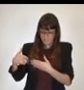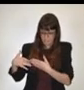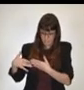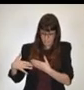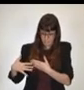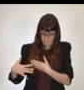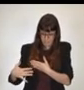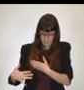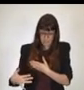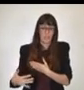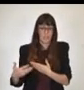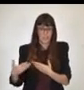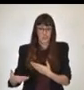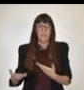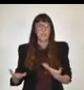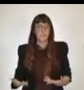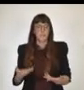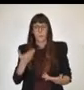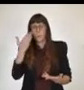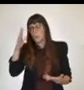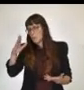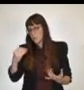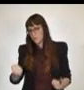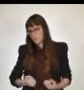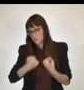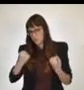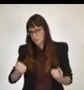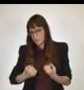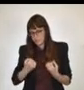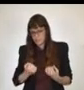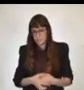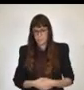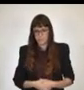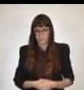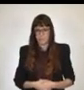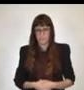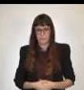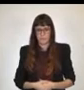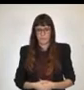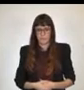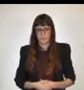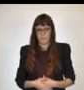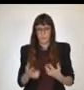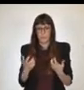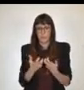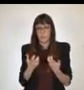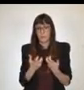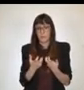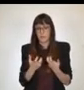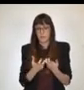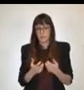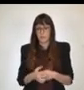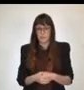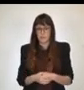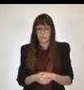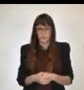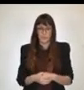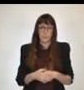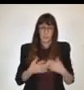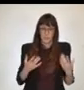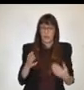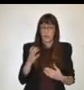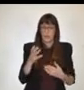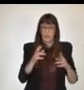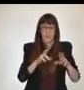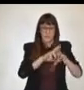à d'autres types d'activités. Tout d'abord, il y a eu des tentatives de partenariats internationaux qui ont été mis